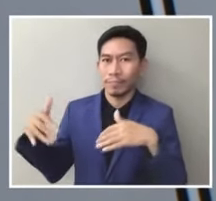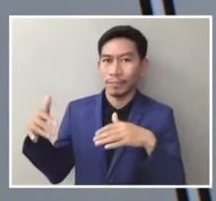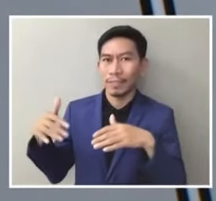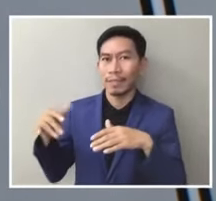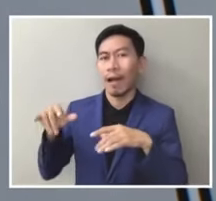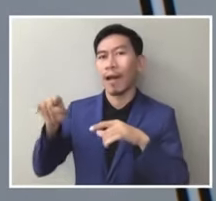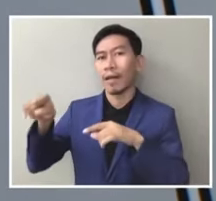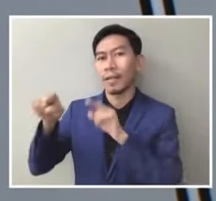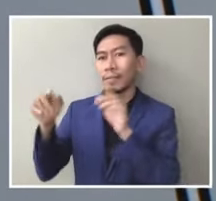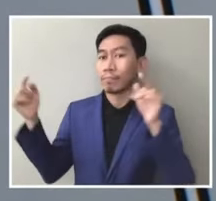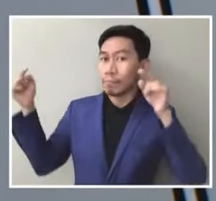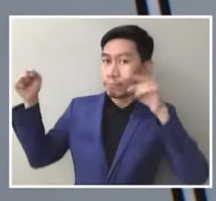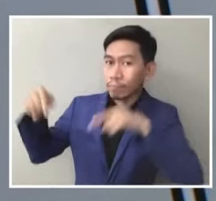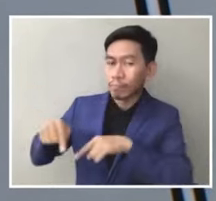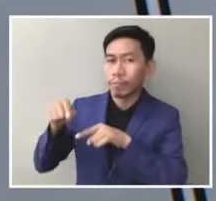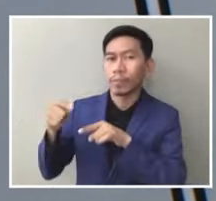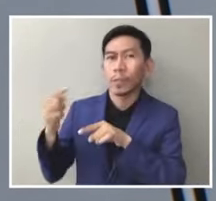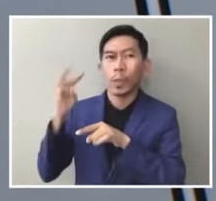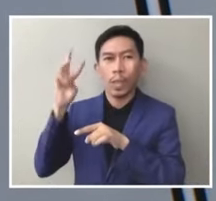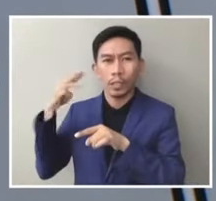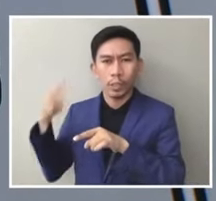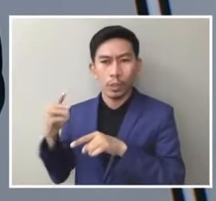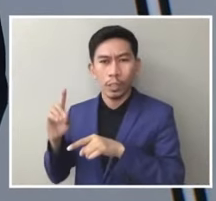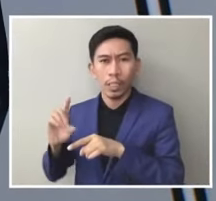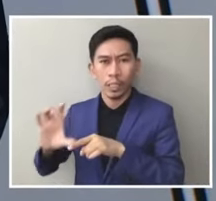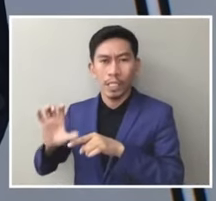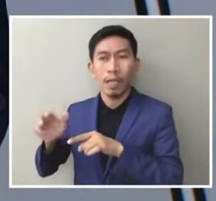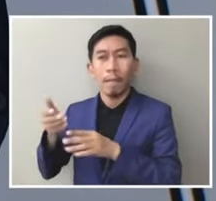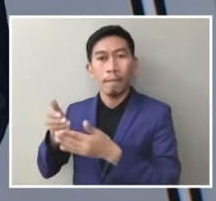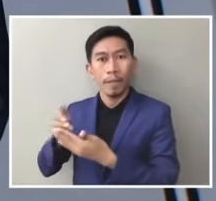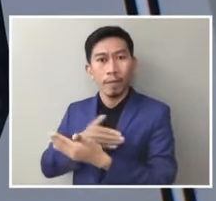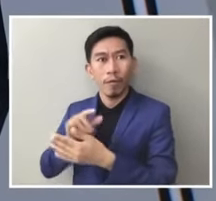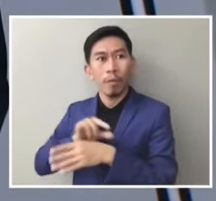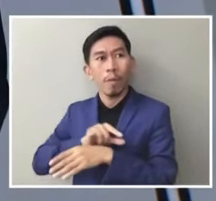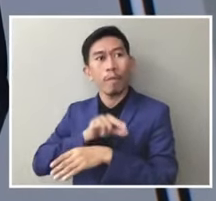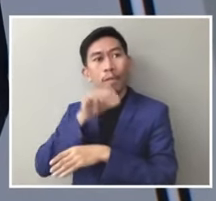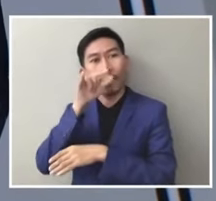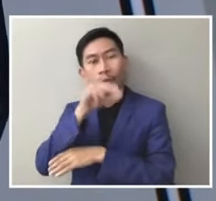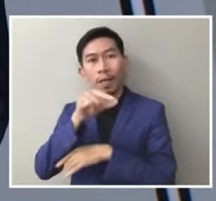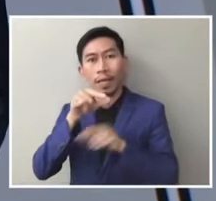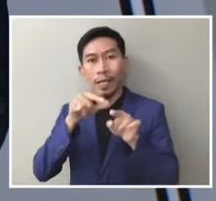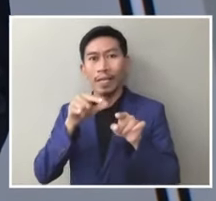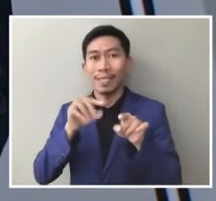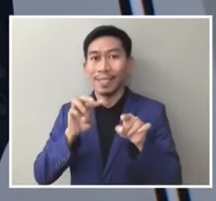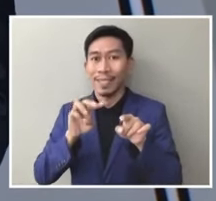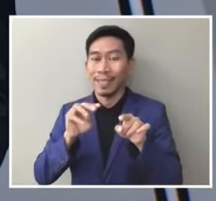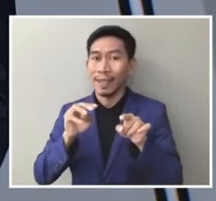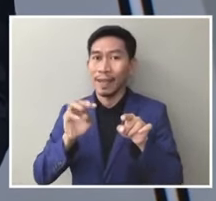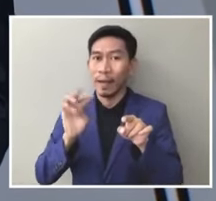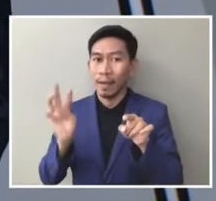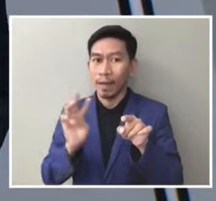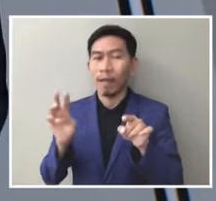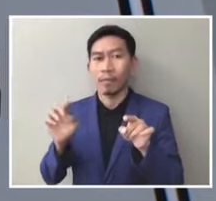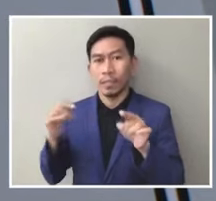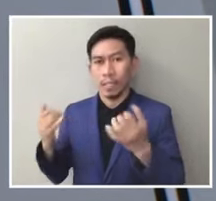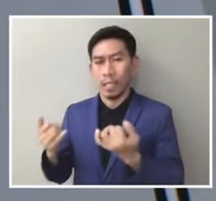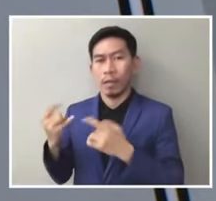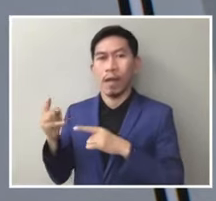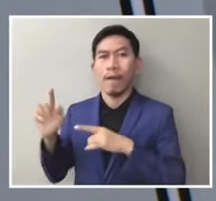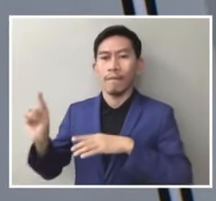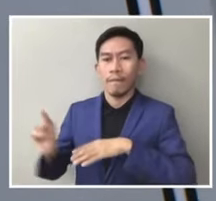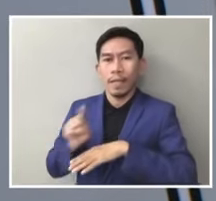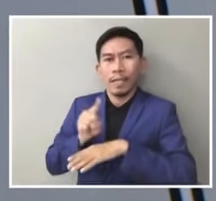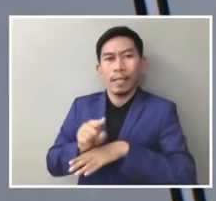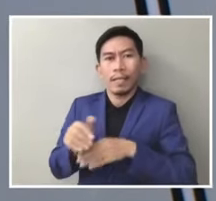Linggo. Bago po tumulak ng Amerika sa Miyerkules, pinangunahan ni Pangulong Ferdinand Marcos Jr. ang paggunita sa Araw